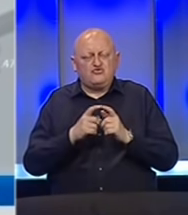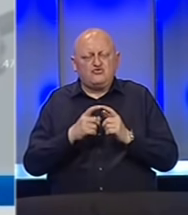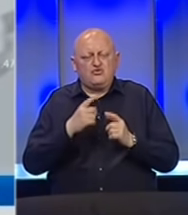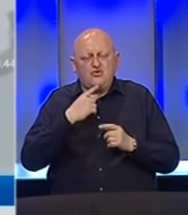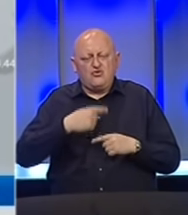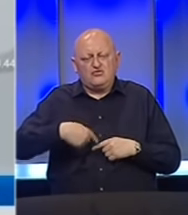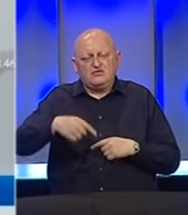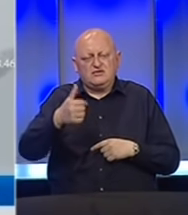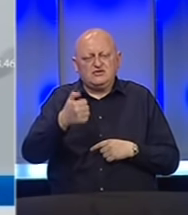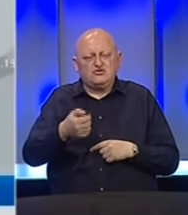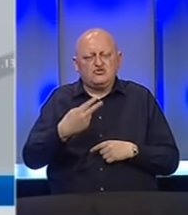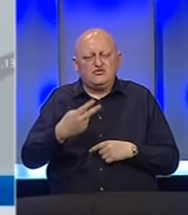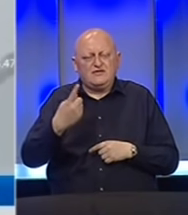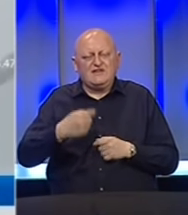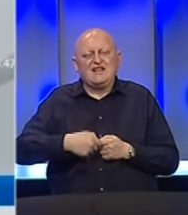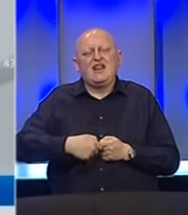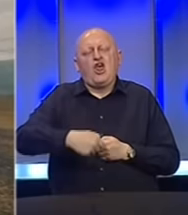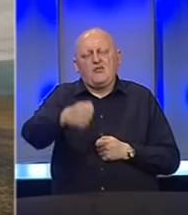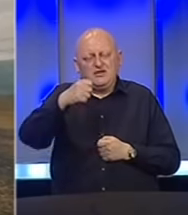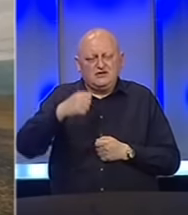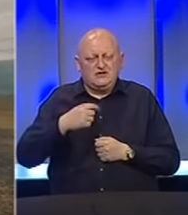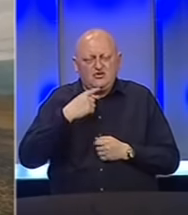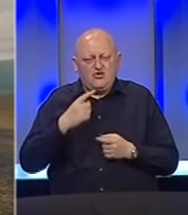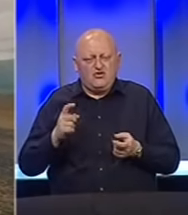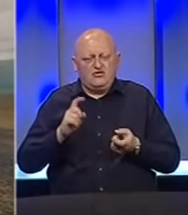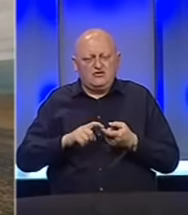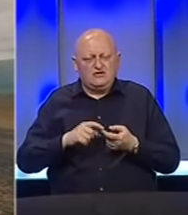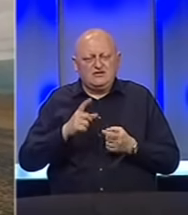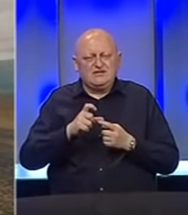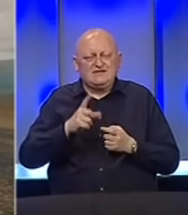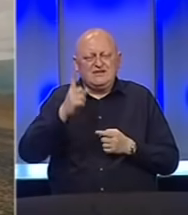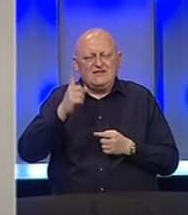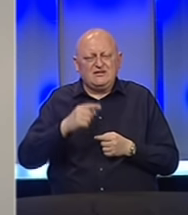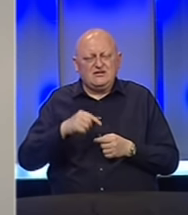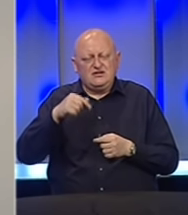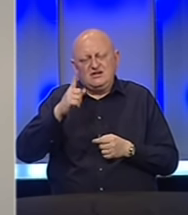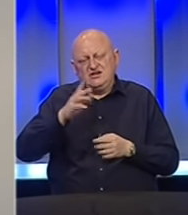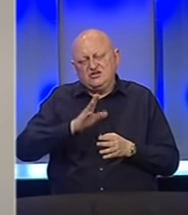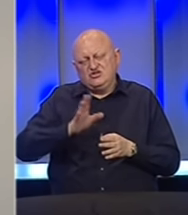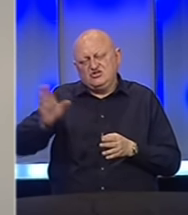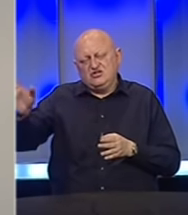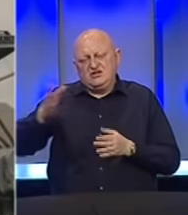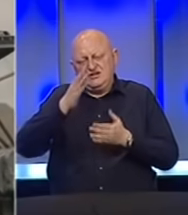koji je dužini 121 km i koji spaja sjeverni i